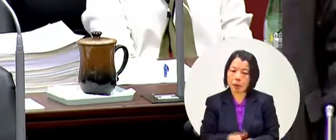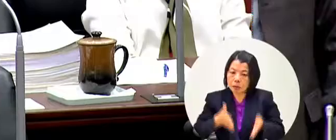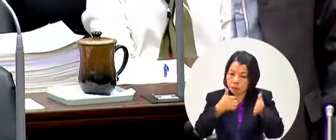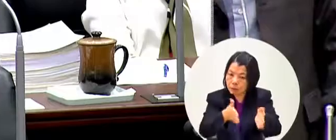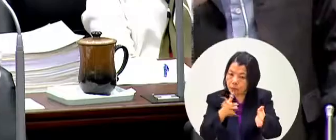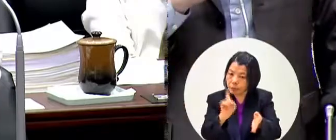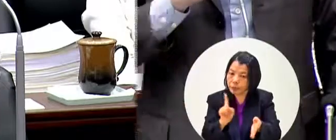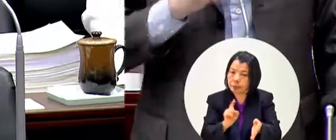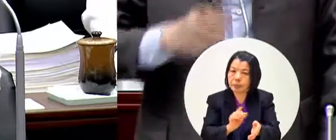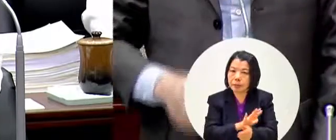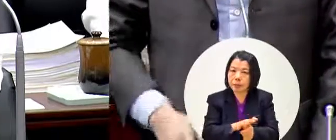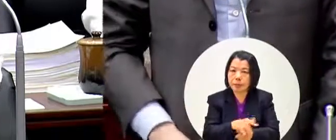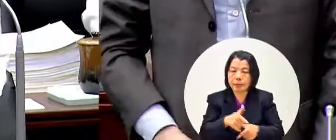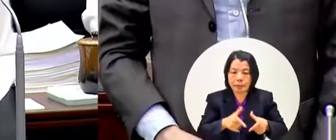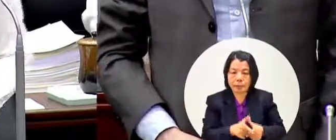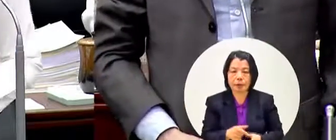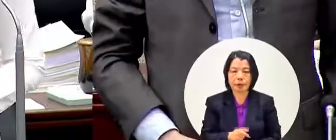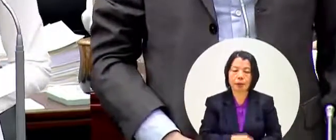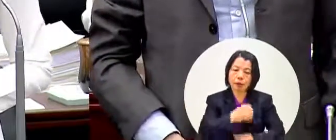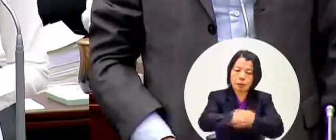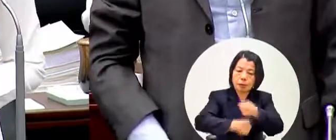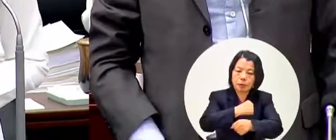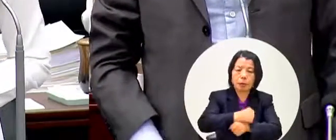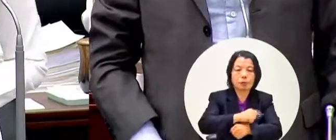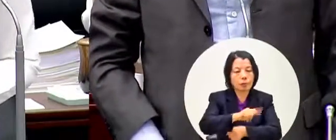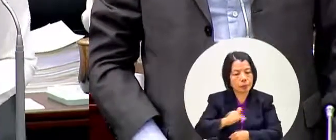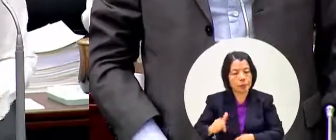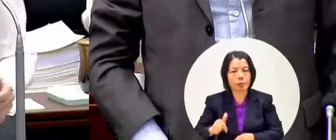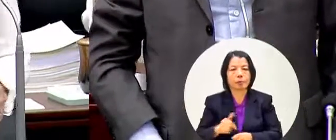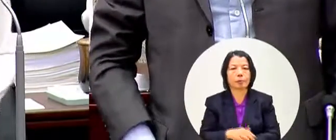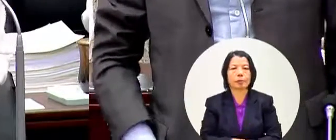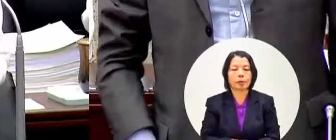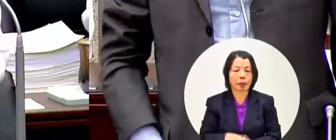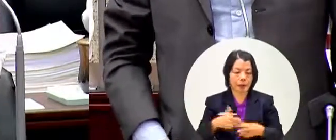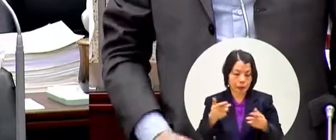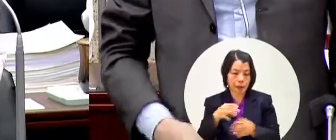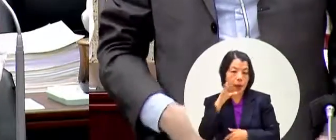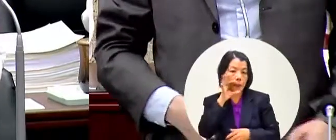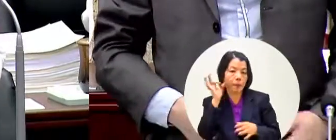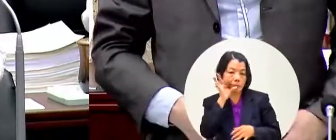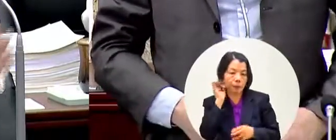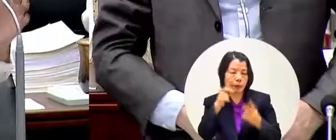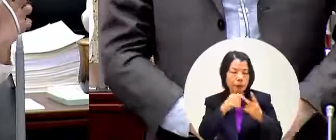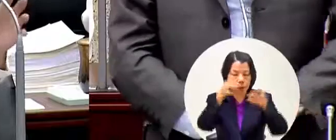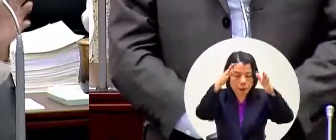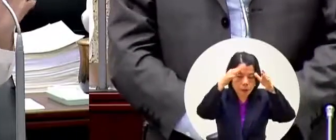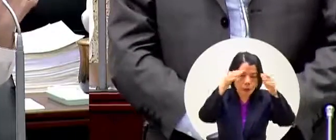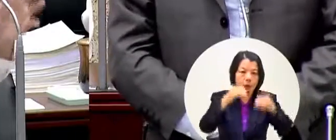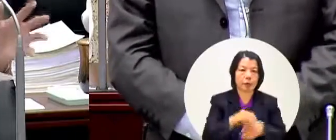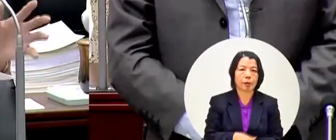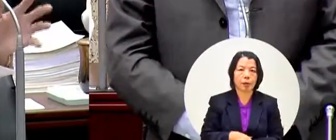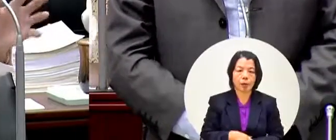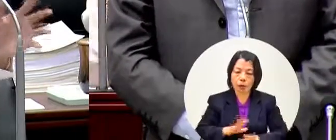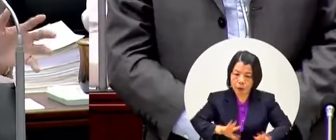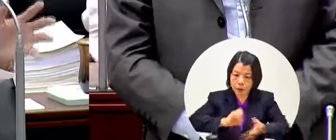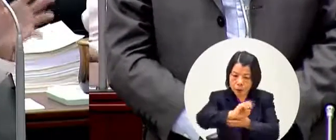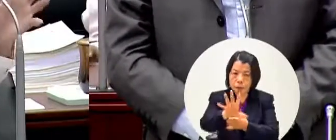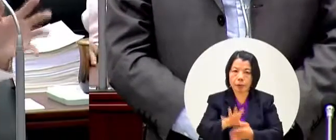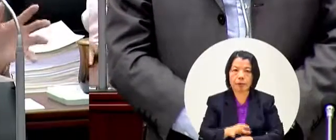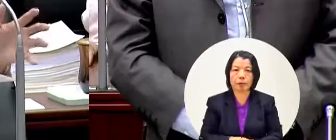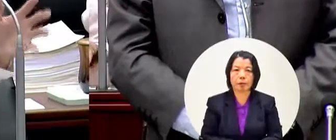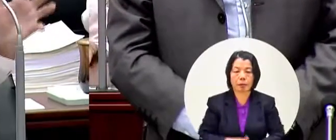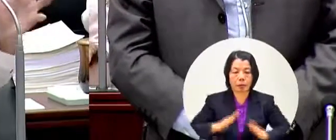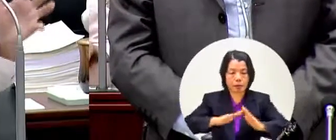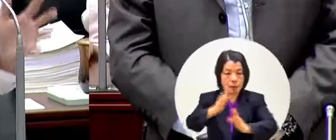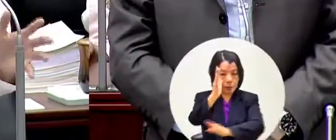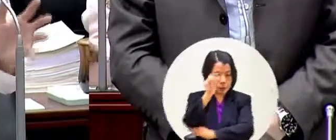大家有没有听过爱妈这两个字，市长有听过吗？ 爱妈， 爱妈好，我请